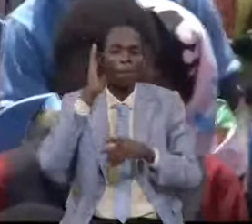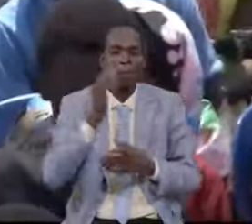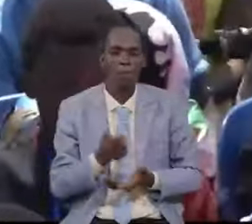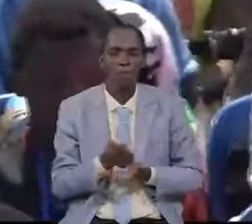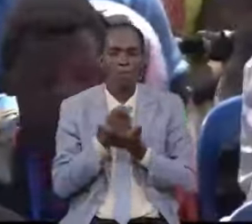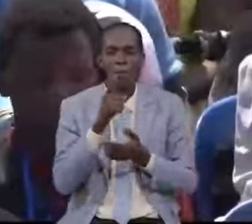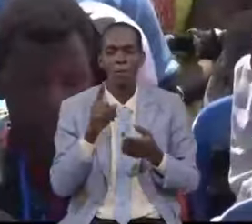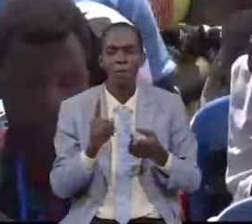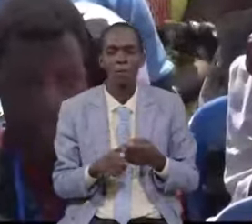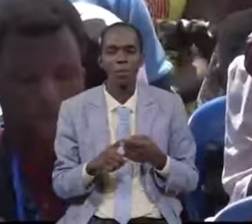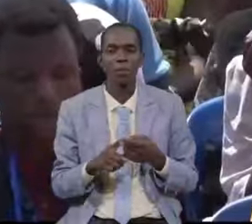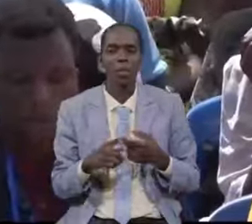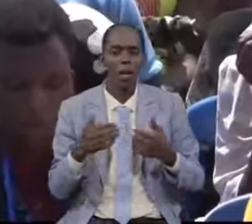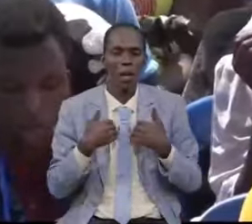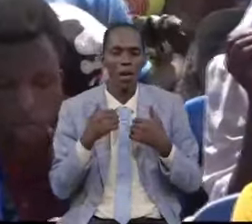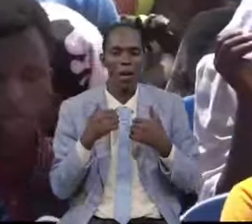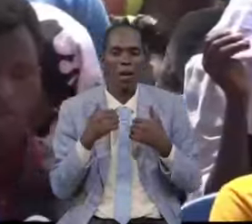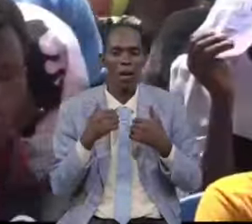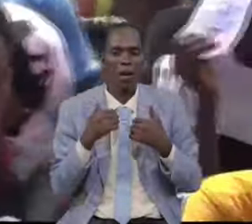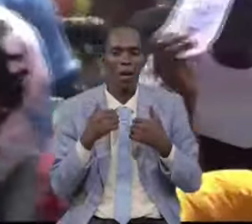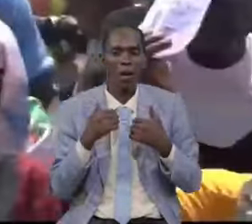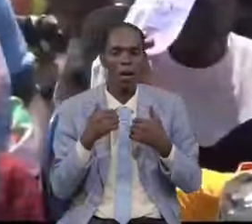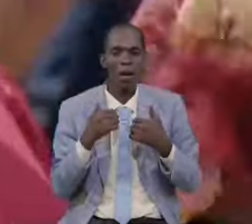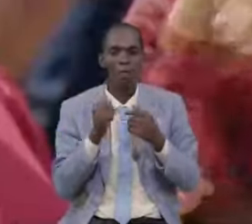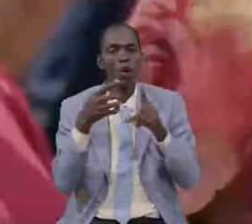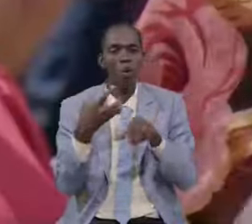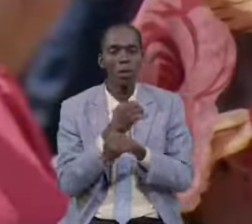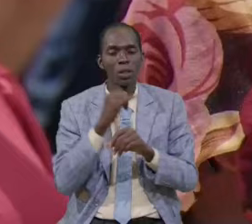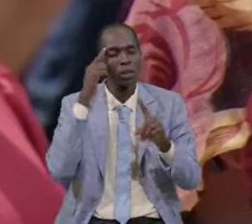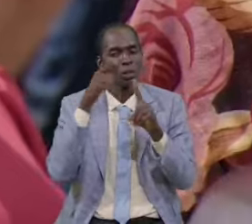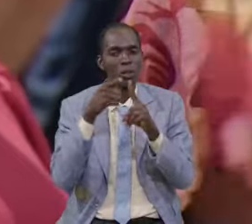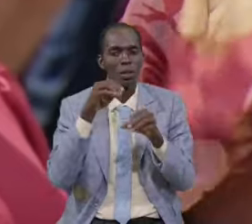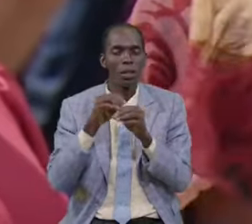des objectifs dignes qui vous permettent de gagner au nom de Jésus.